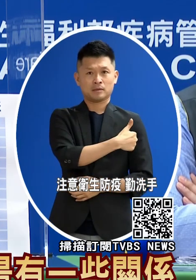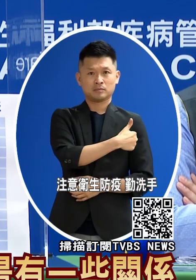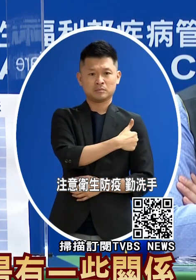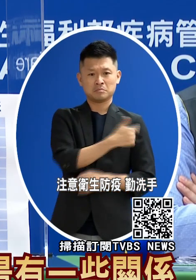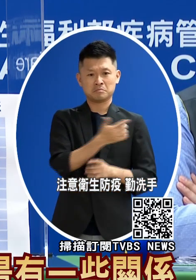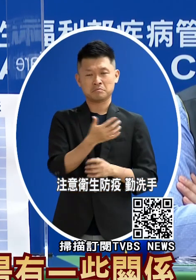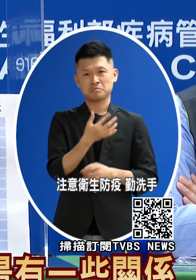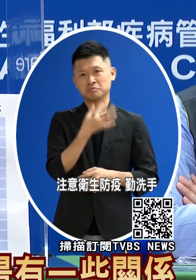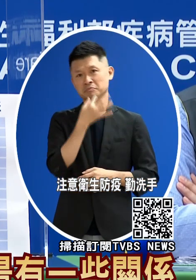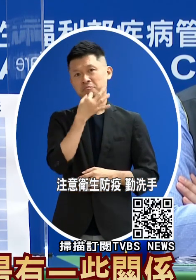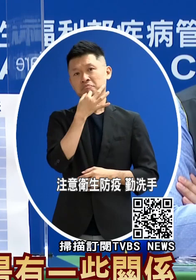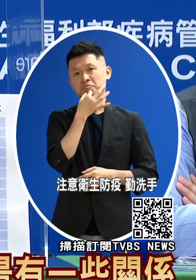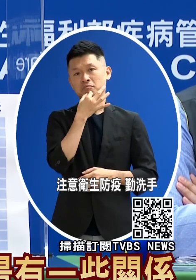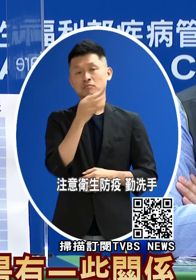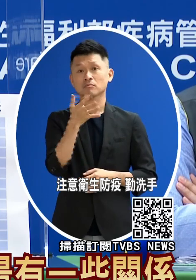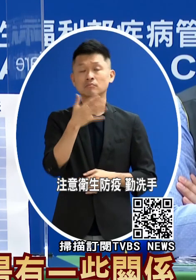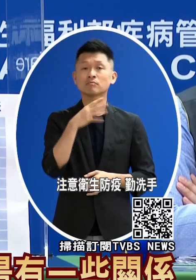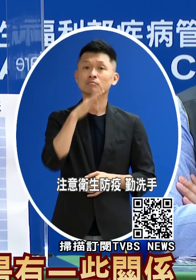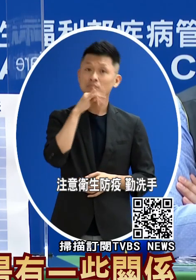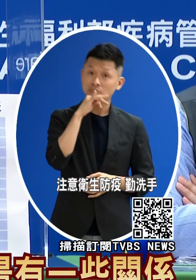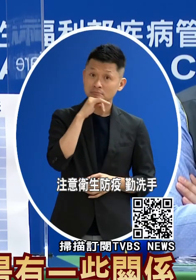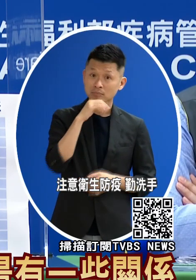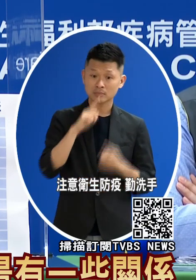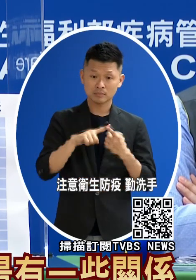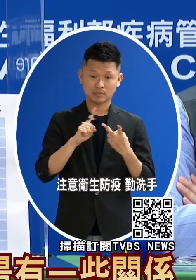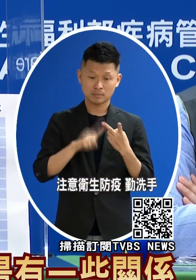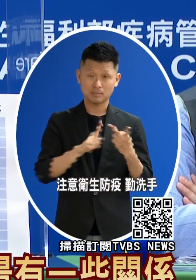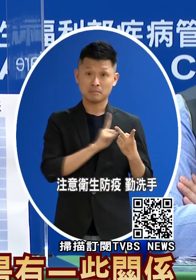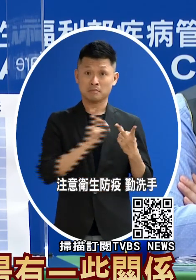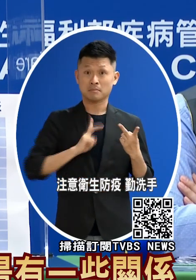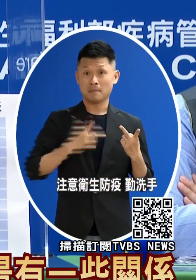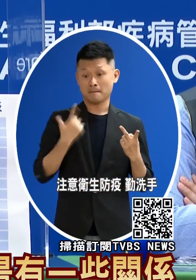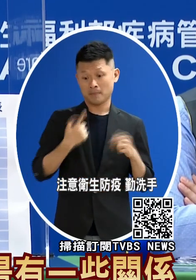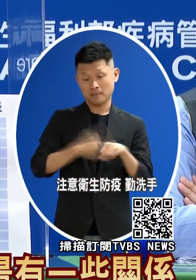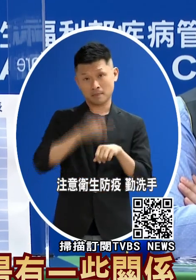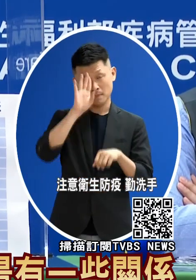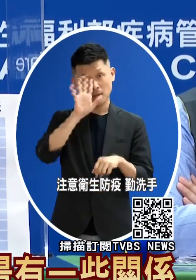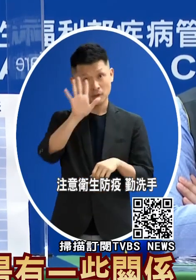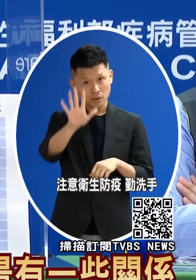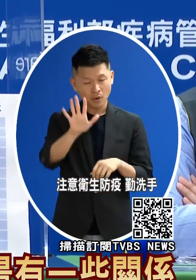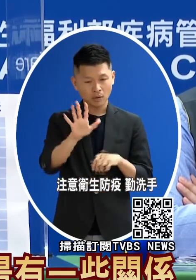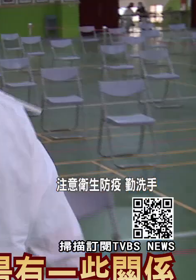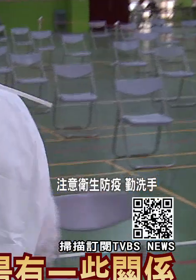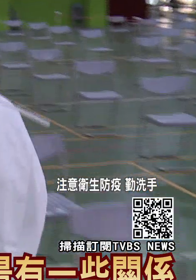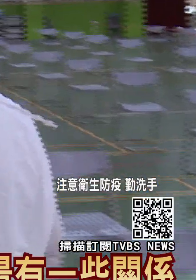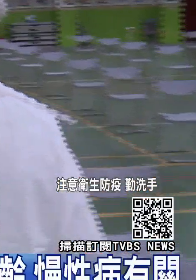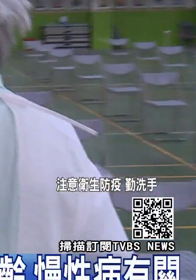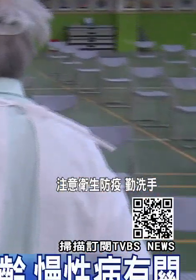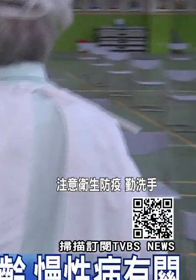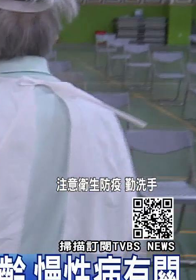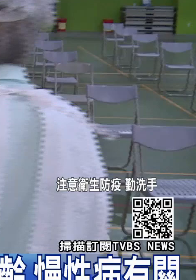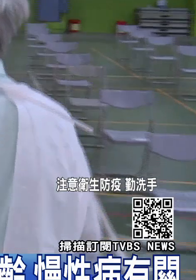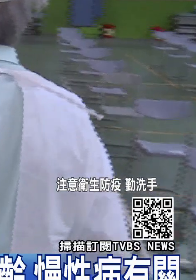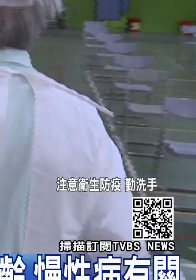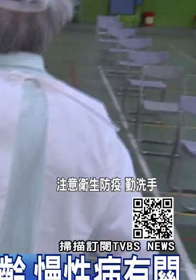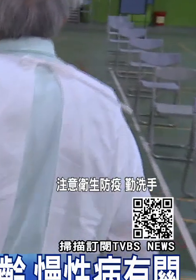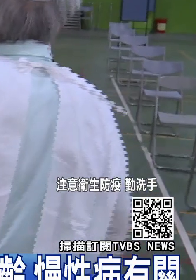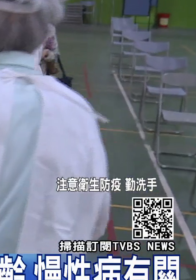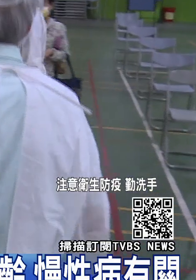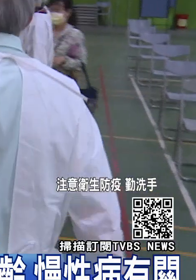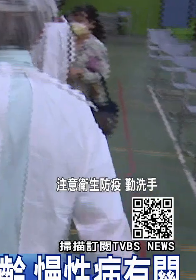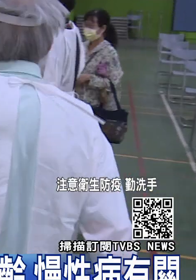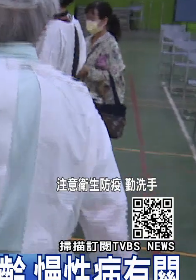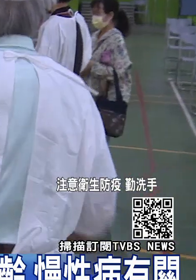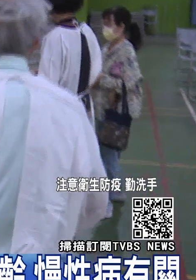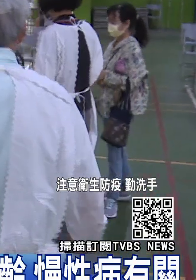是跟哈年龄跟这个慢性病哈的这样的一个背景哈有一些关系。 不断猝死的原因和年